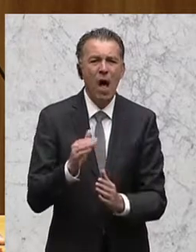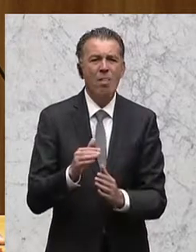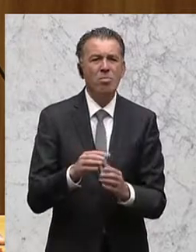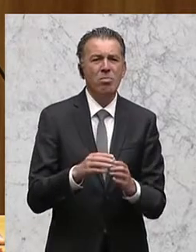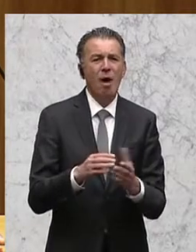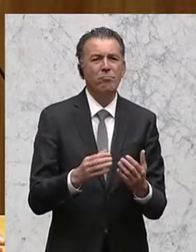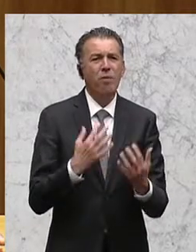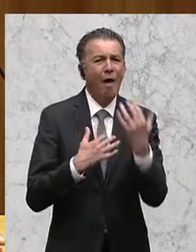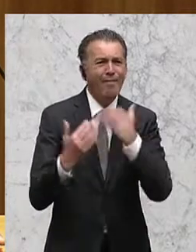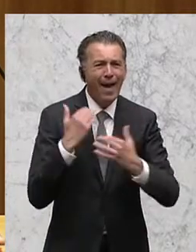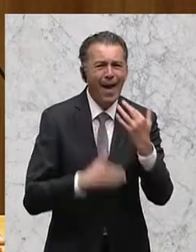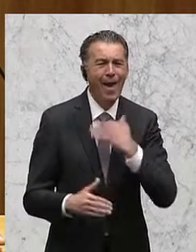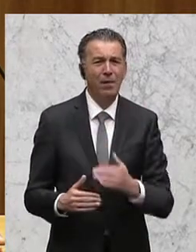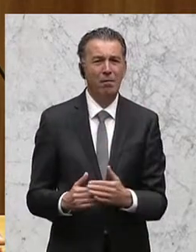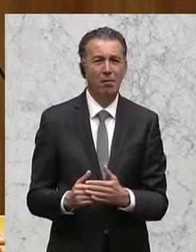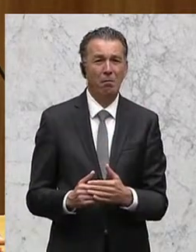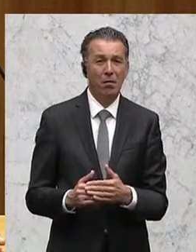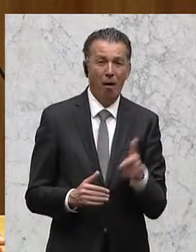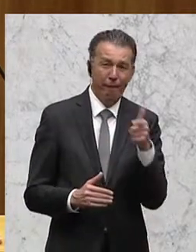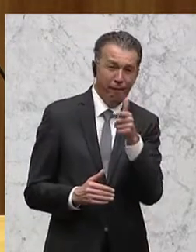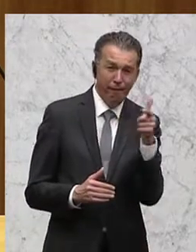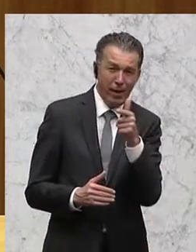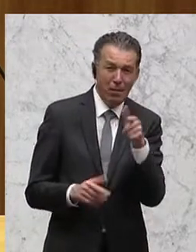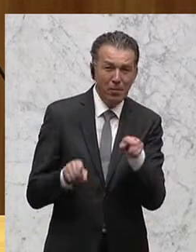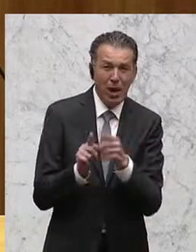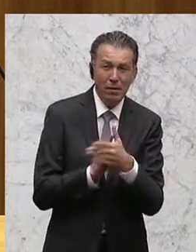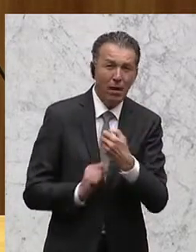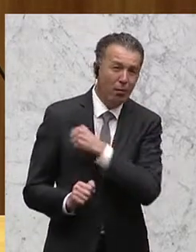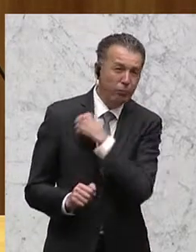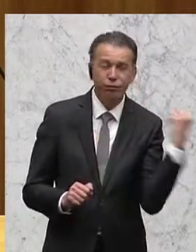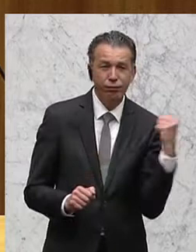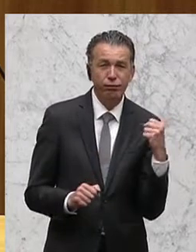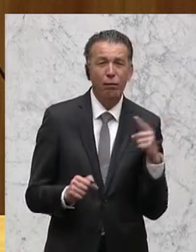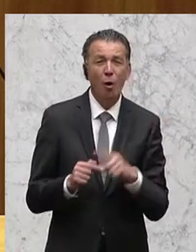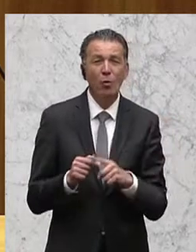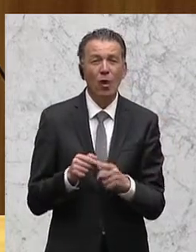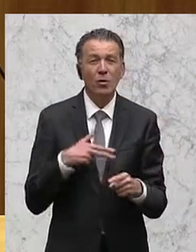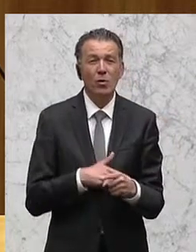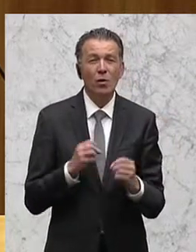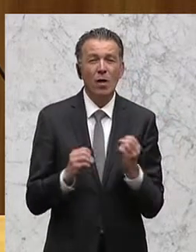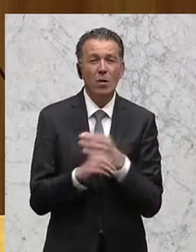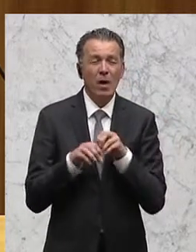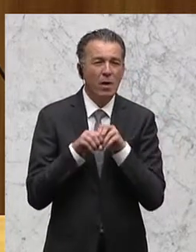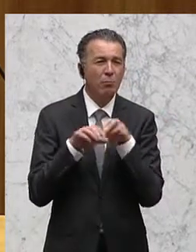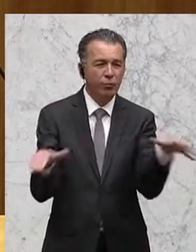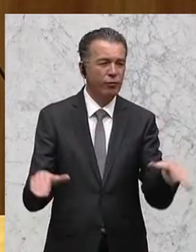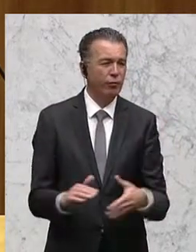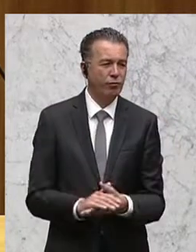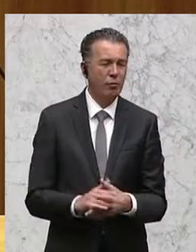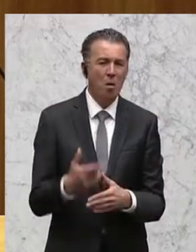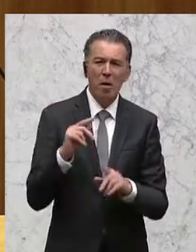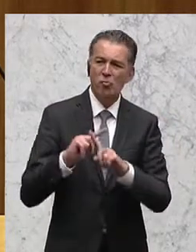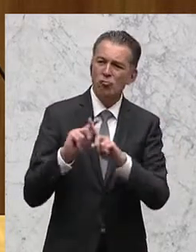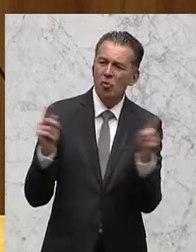verlaufender kamera durch geschmiert wird und dass in den sozialen medien verbreitet wird und dann menschen weil sie einen anderen glauben